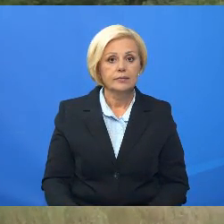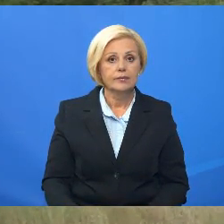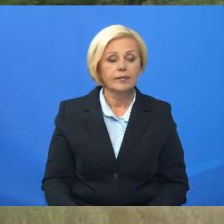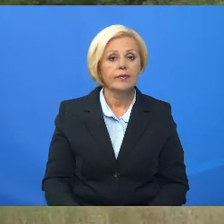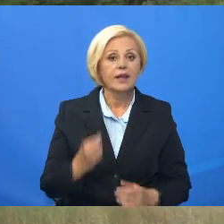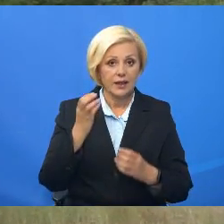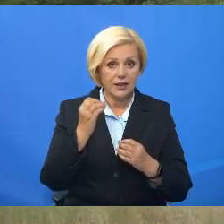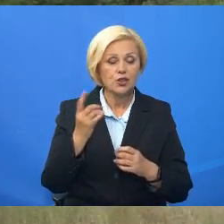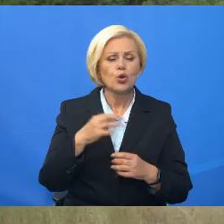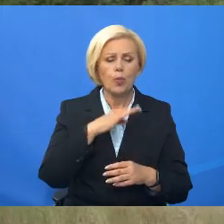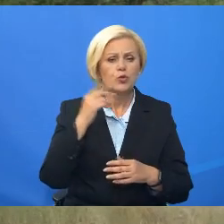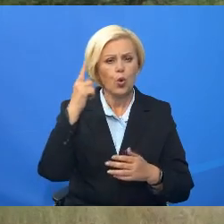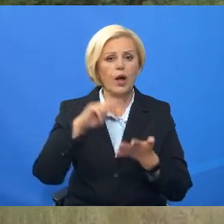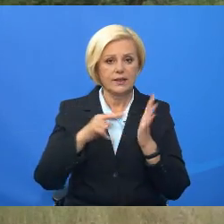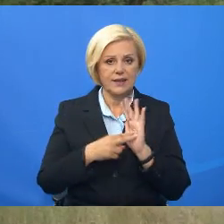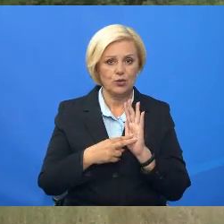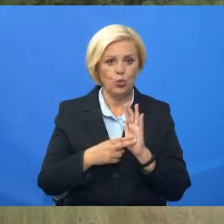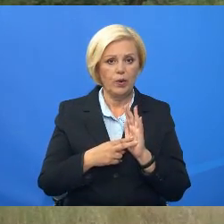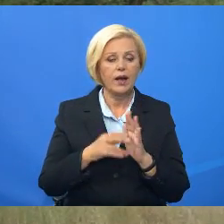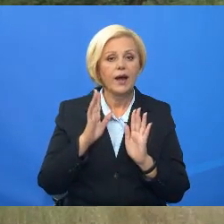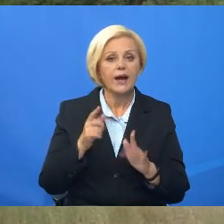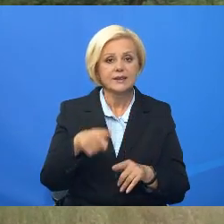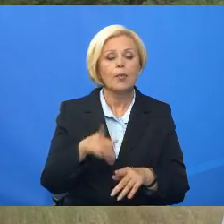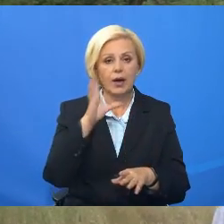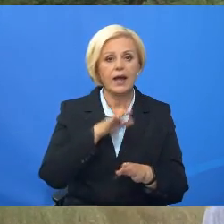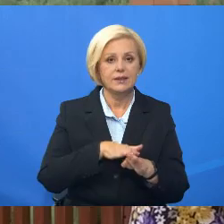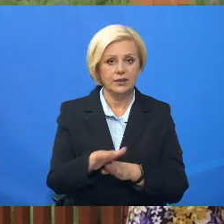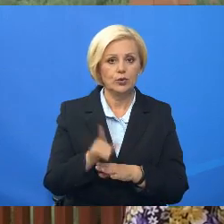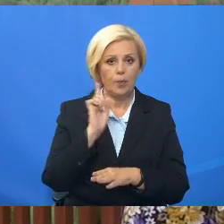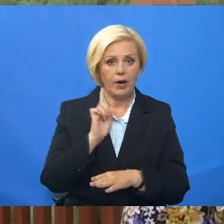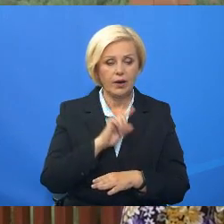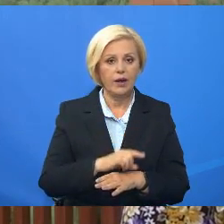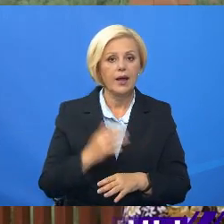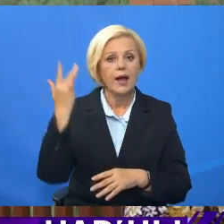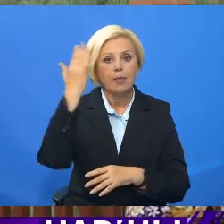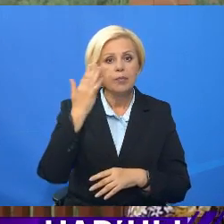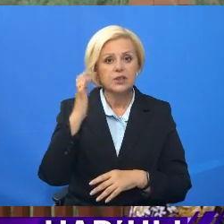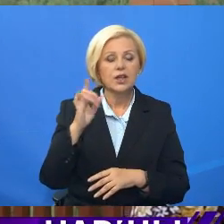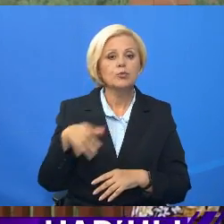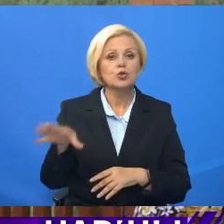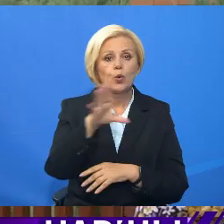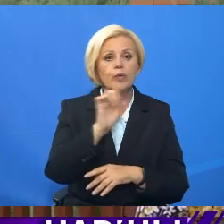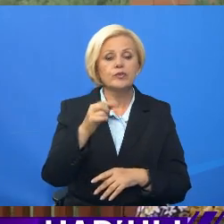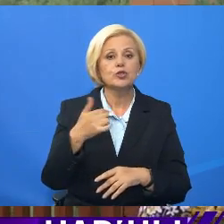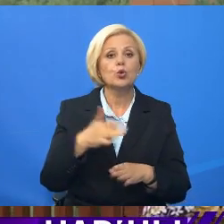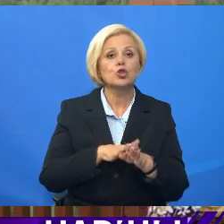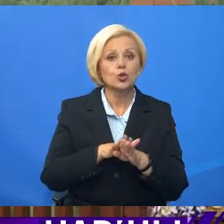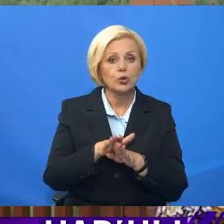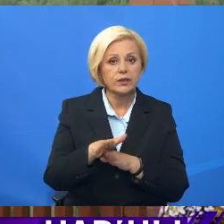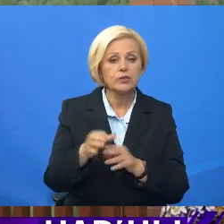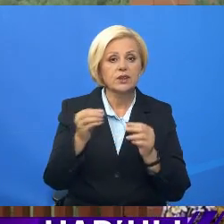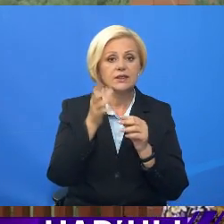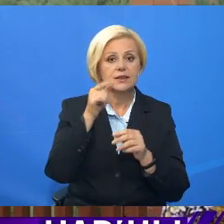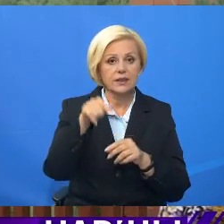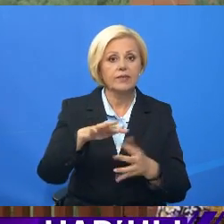Ну, еще задумок много, хотя бы эти осуществить пока. Мечтаю, чтобы все, что совершено за 10 лет